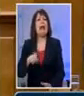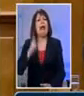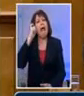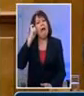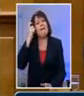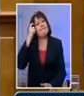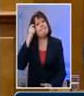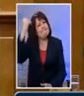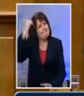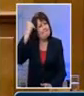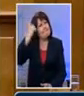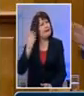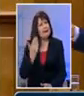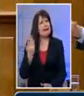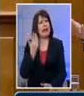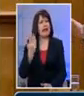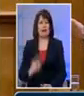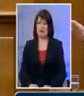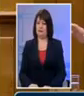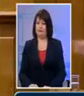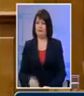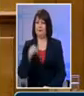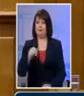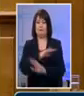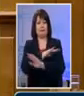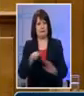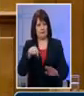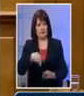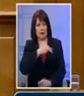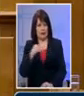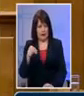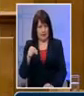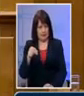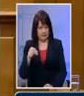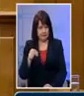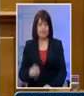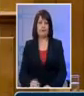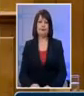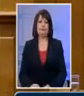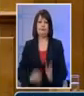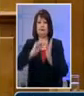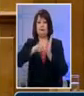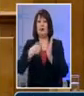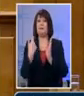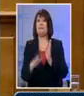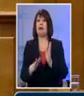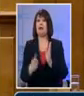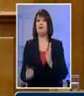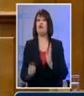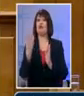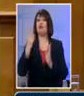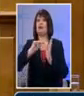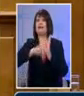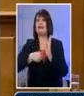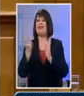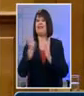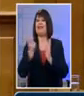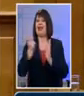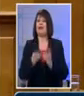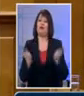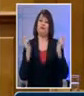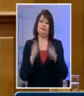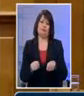σας. Για να κλείσει λοιπόν αυτό το θέμα μια και καλή. Δεν έχει υπογραφεί καμία νέα δανειακή σύμβαση, πολύ